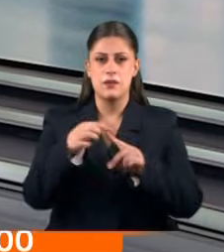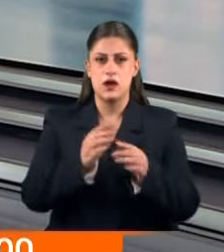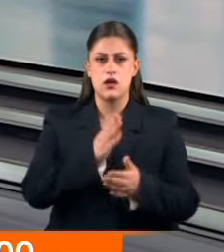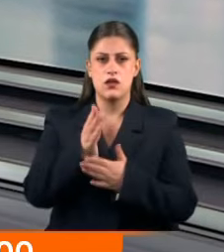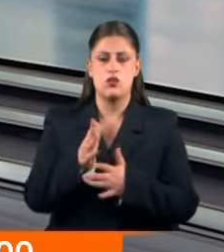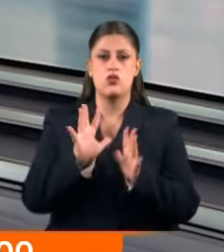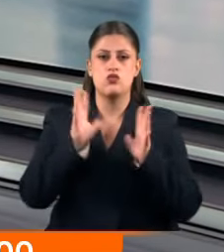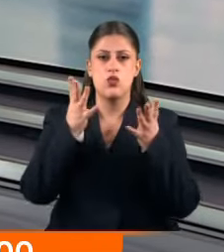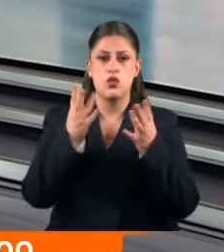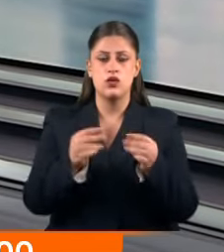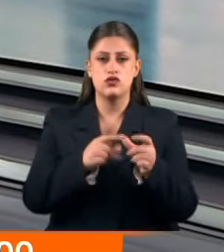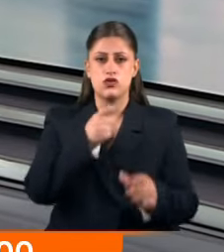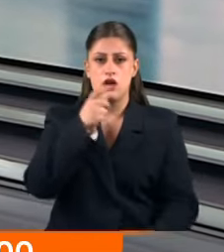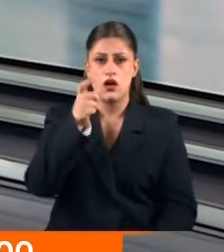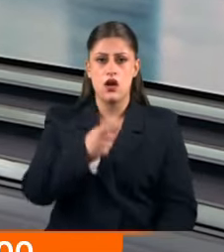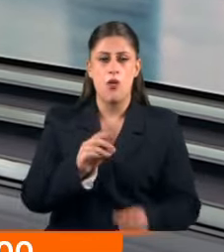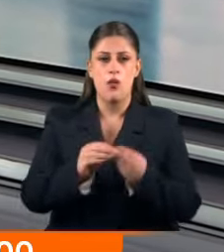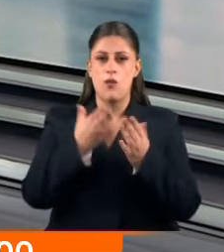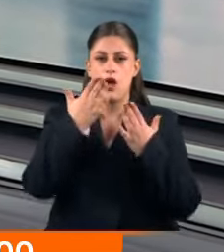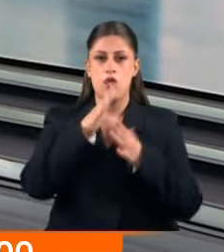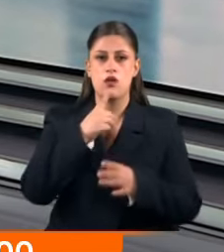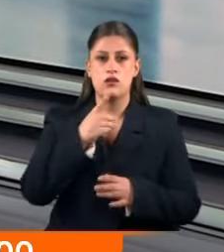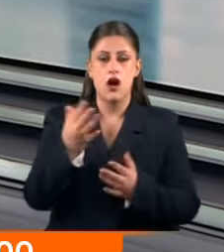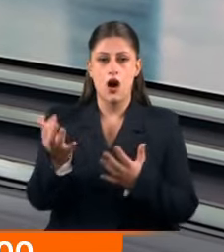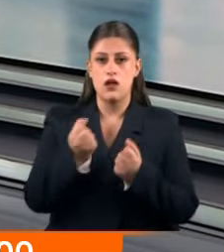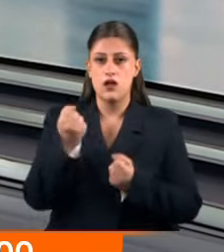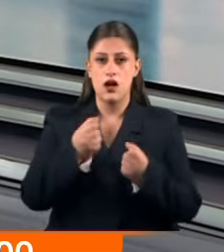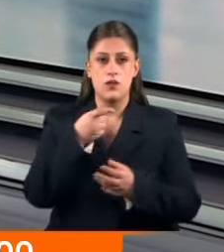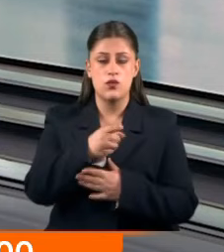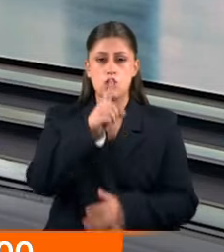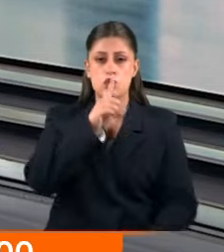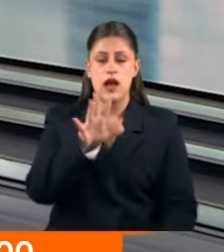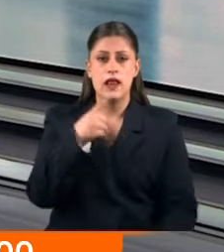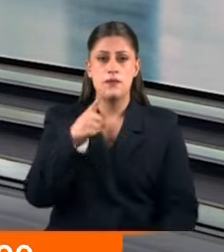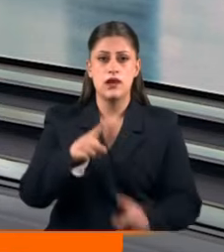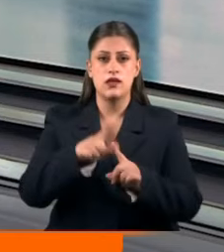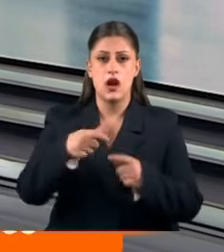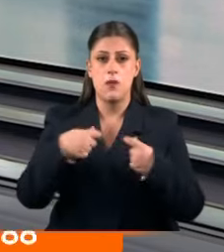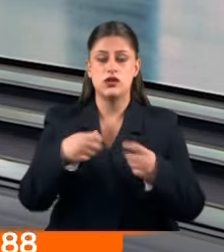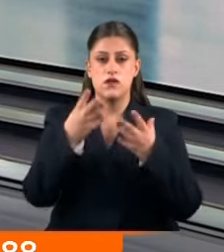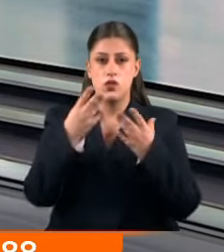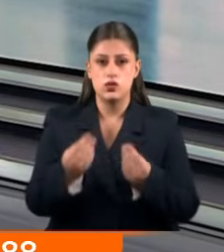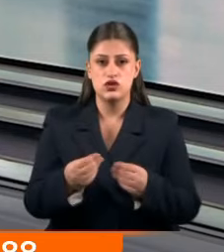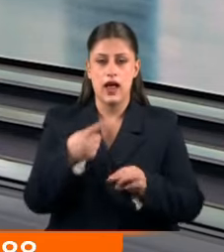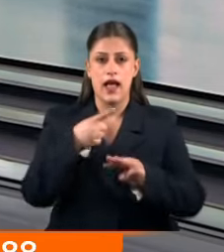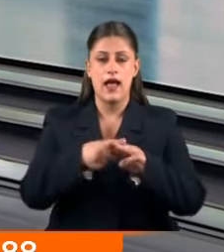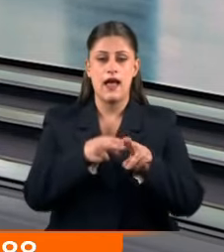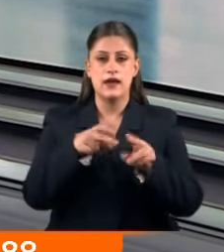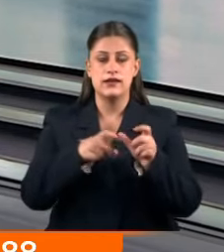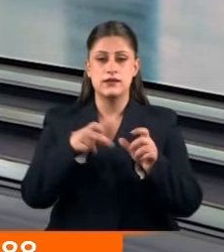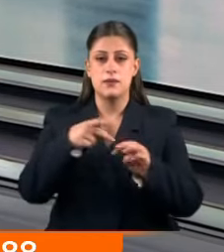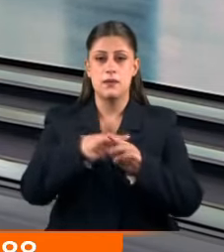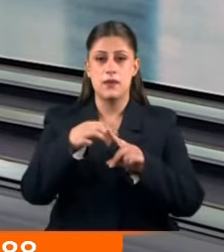yaşadı. Şahbudak sorunsuz diye aldığı araçtan 150 bin liralık masraf çıkınca ekspertizle mahkemelik